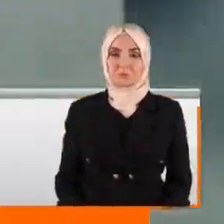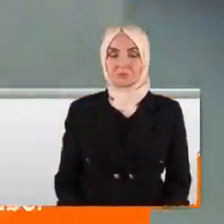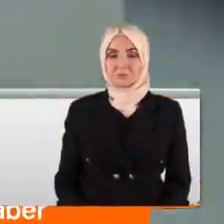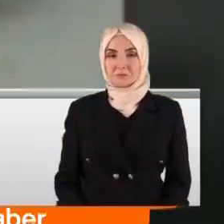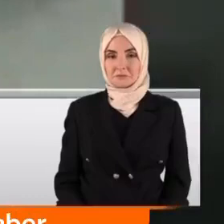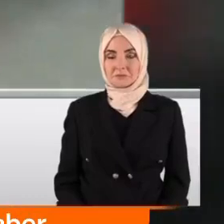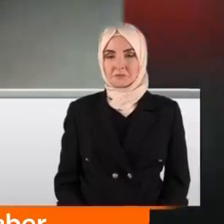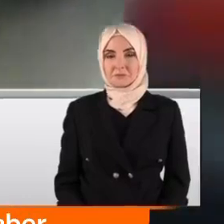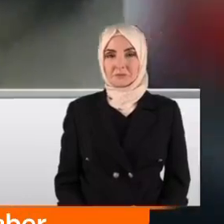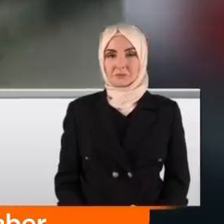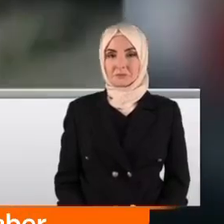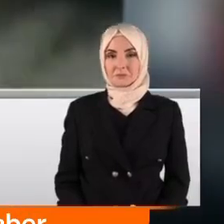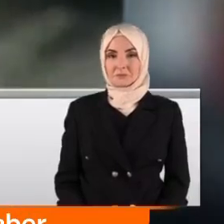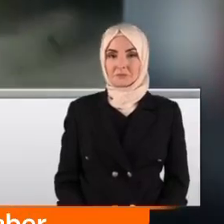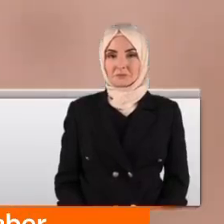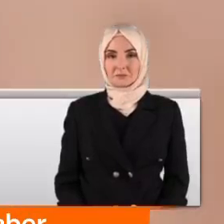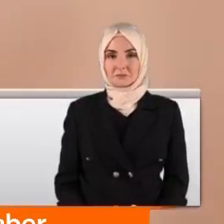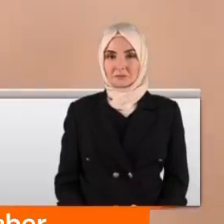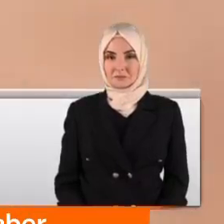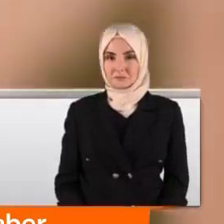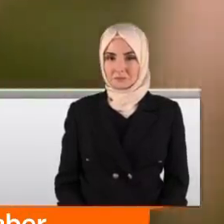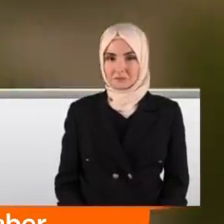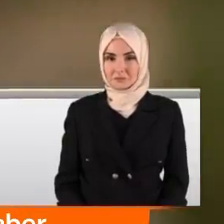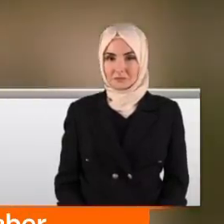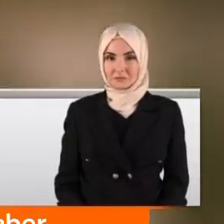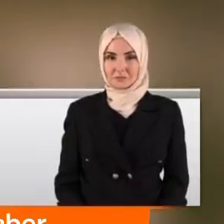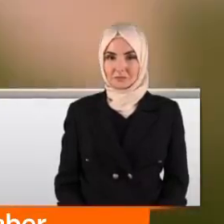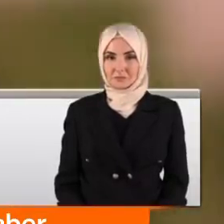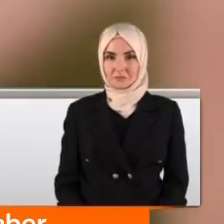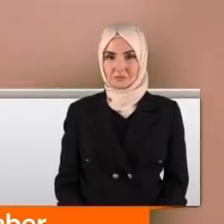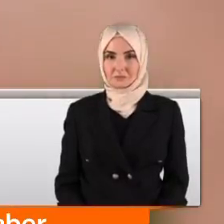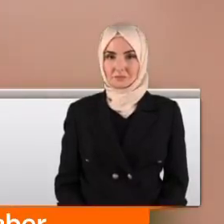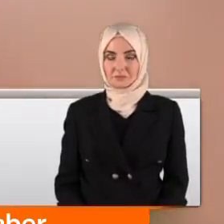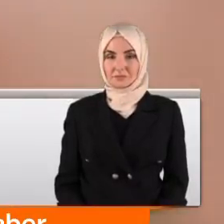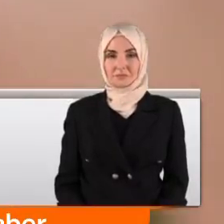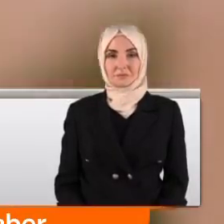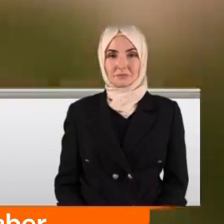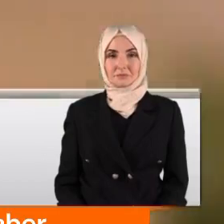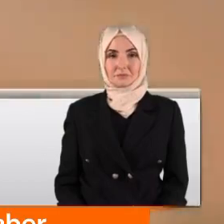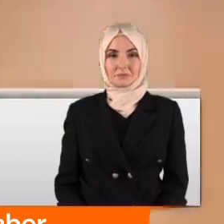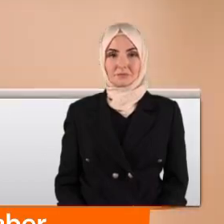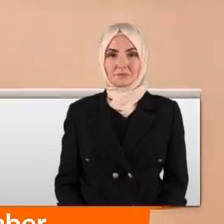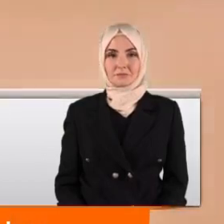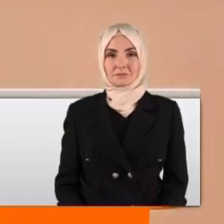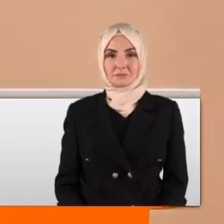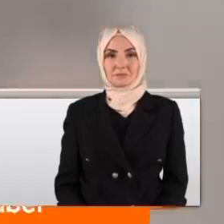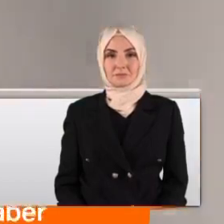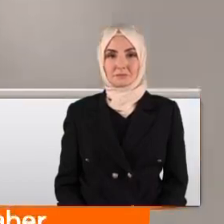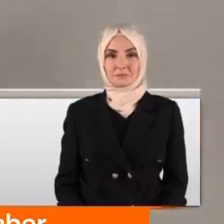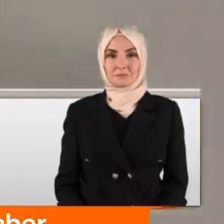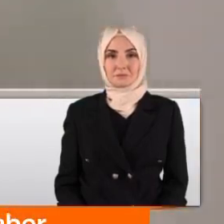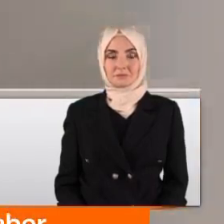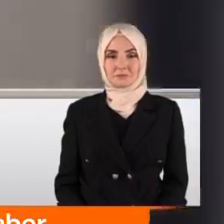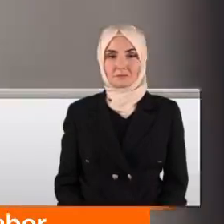Dükkandan çıkamıyorum. Dubalar sürüklenmeye başladı. Evet, bu bizim camimiz. Yoldan sel olduğu şekilde geliyor.